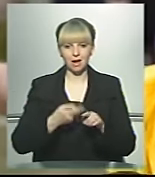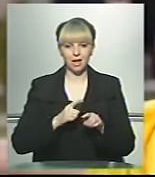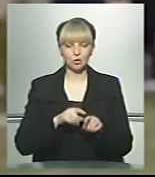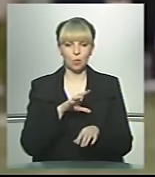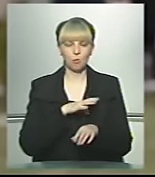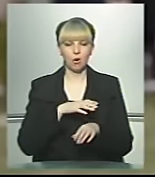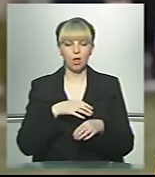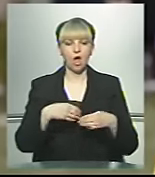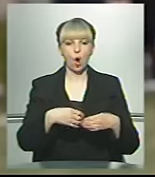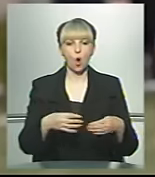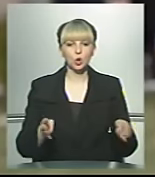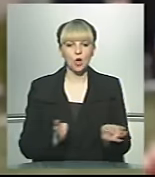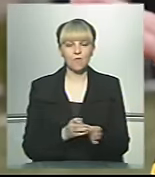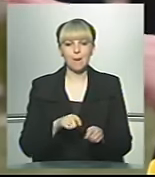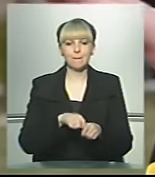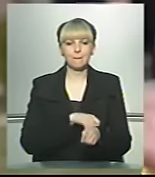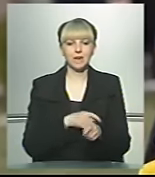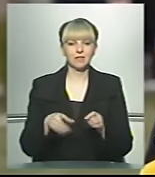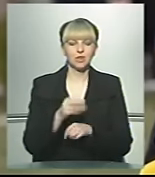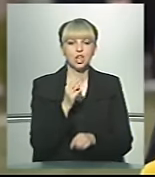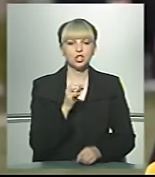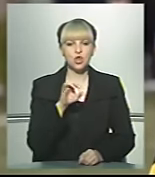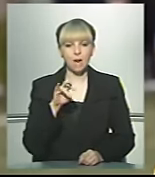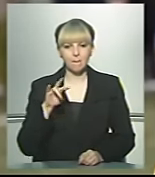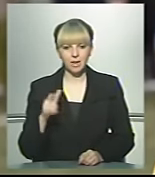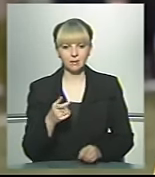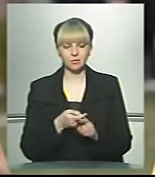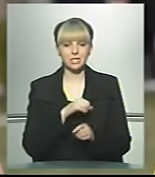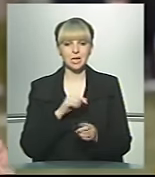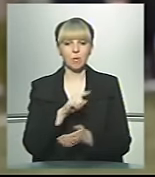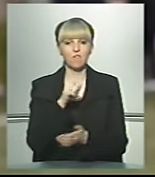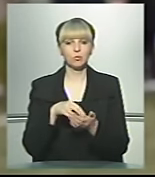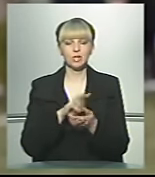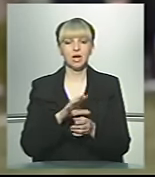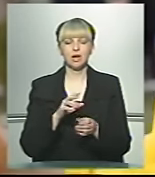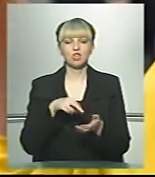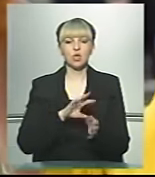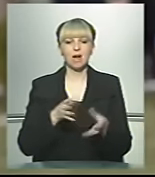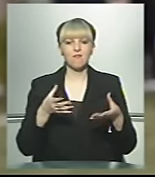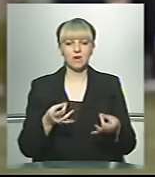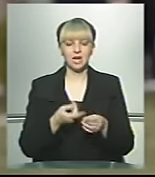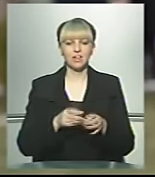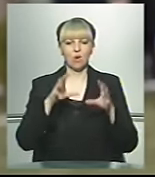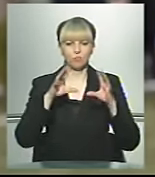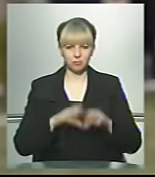было котлована, было где-то метры. То есть там вся щебень, и тут вопрос сам стоял, чтобы не стояла влага. То есть это все